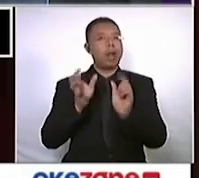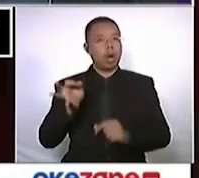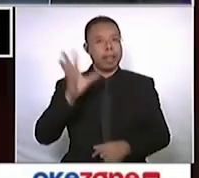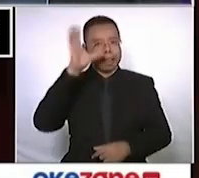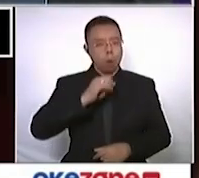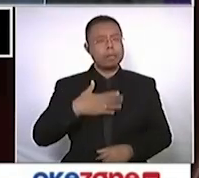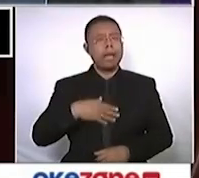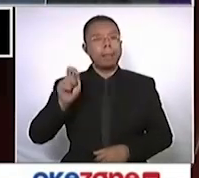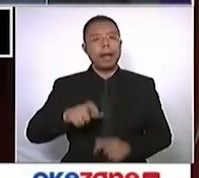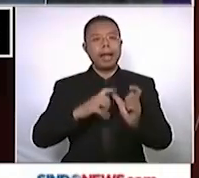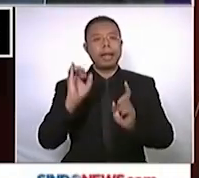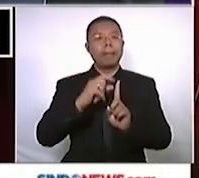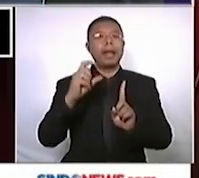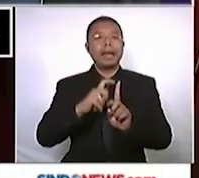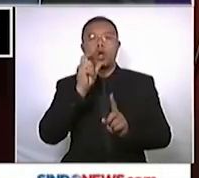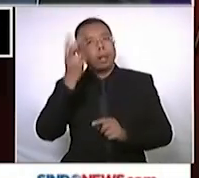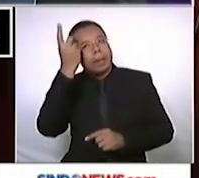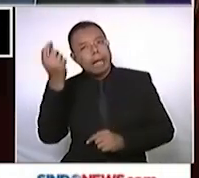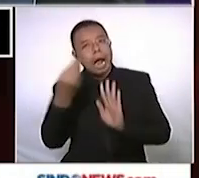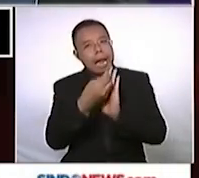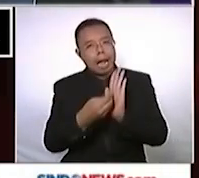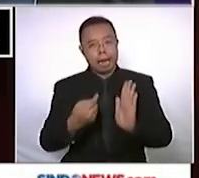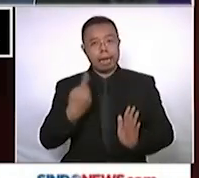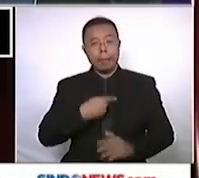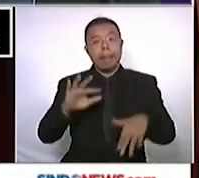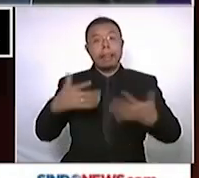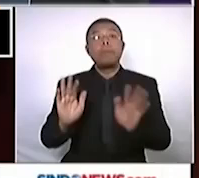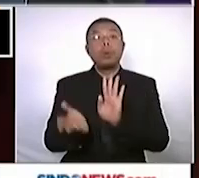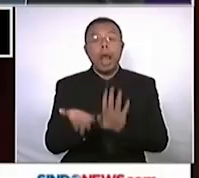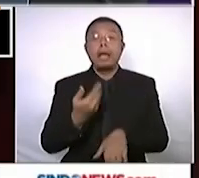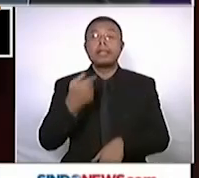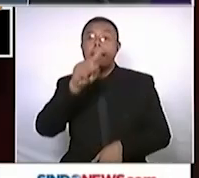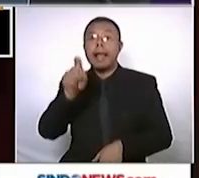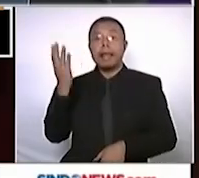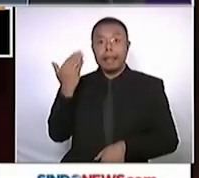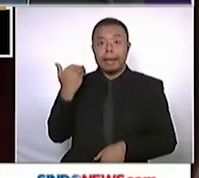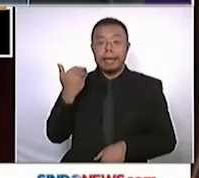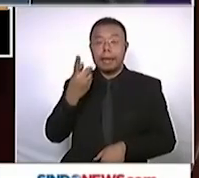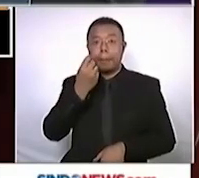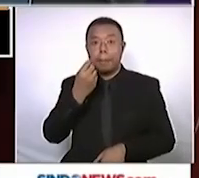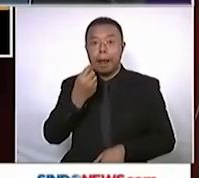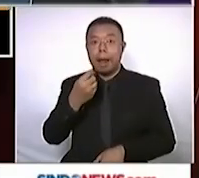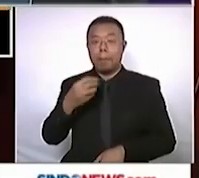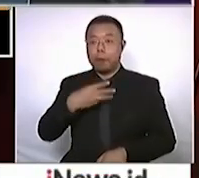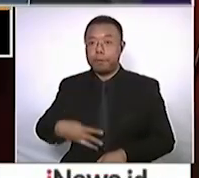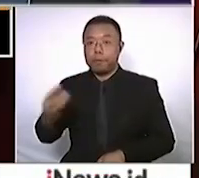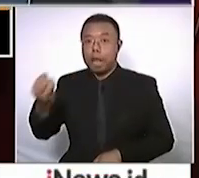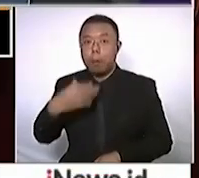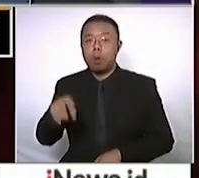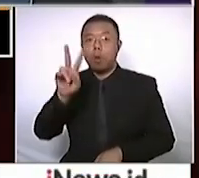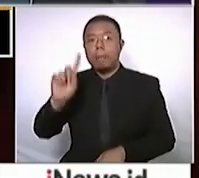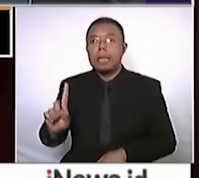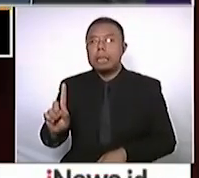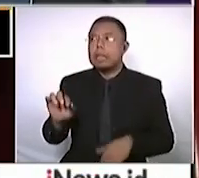kan wali kota Pak. Saya pasti pakai SIPD untuk perencanaan anggaran kami Pak. Tapi kembali lagi ke pertanyaan saya Pak. Pak Prof. Mahfud